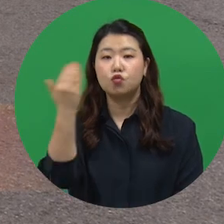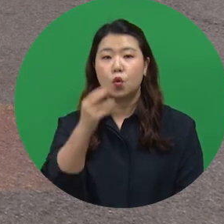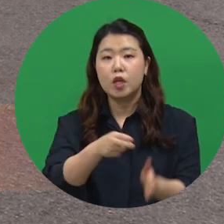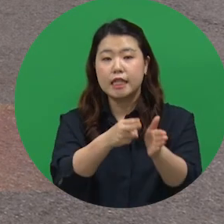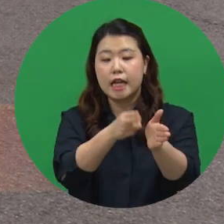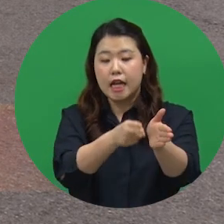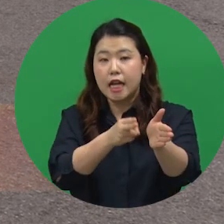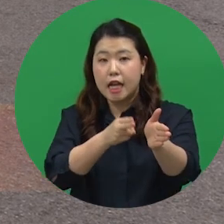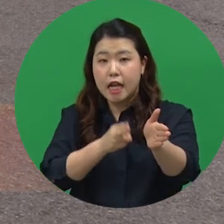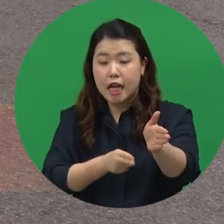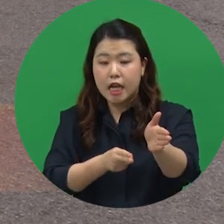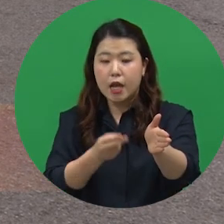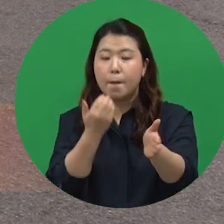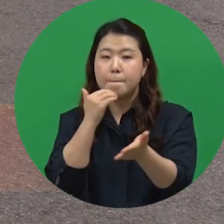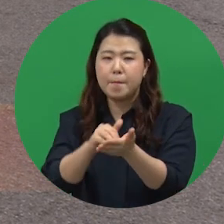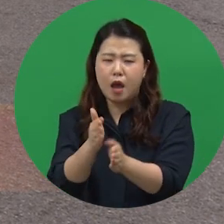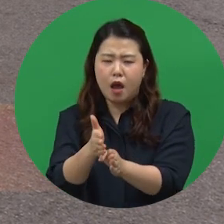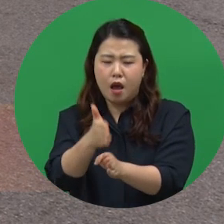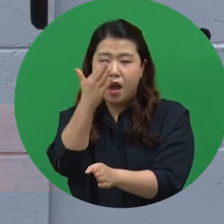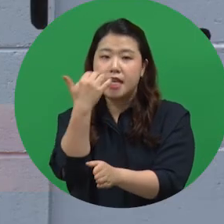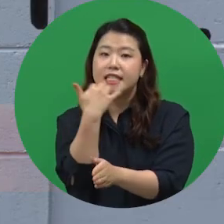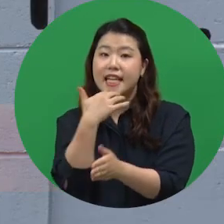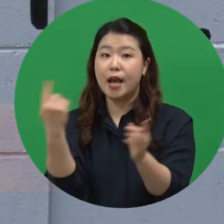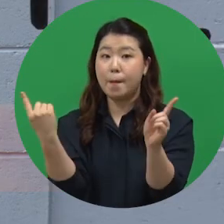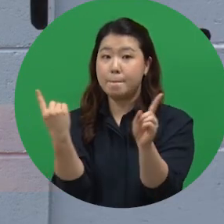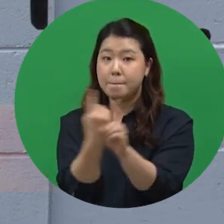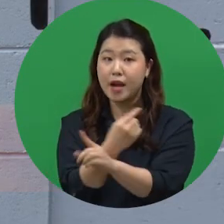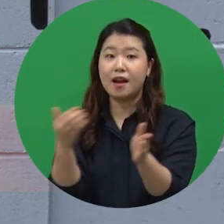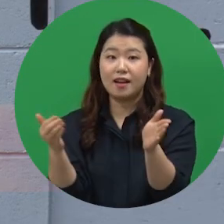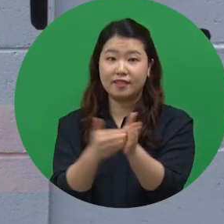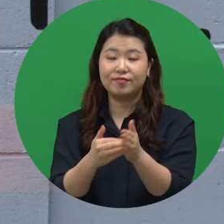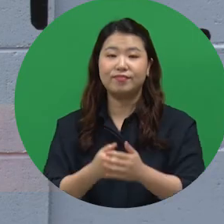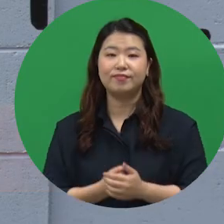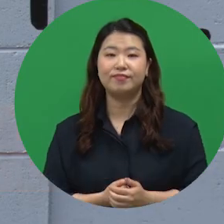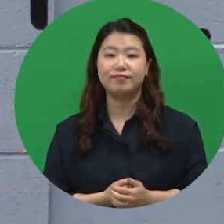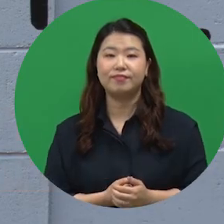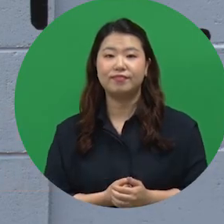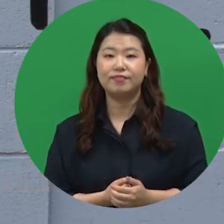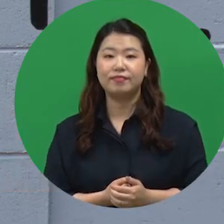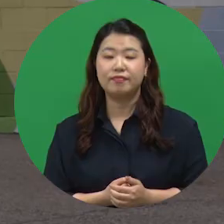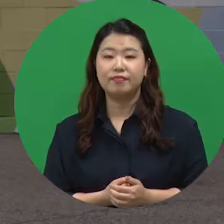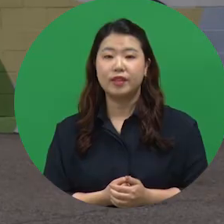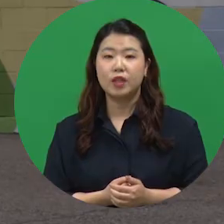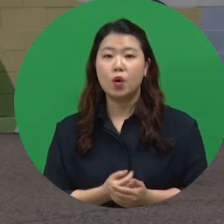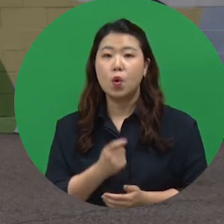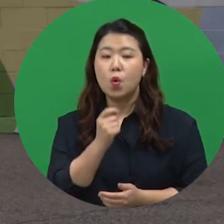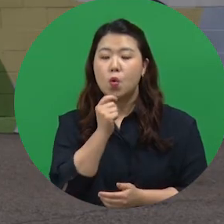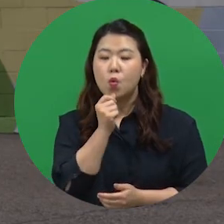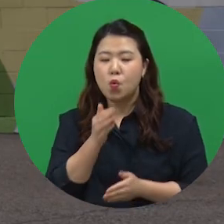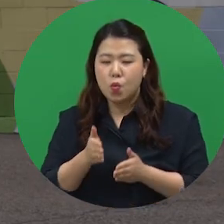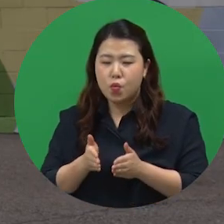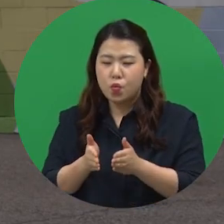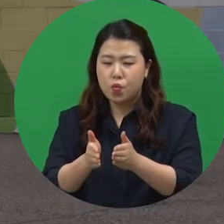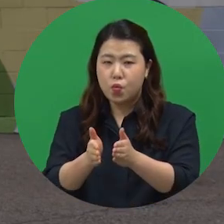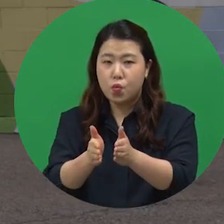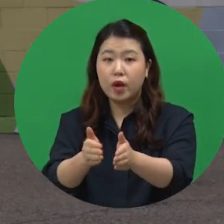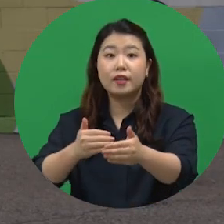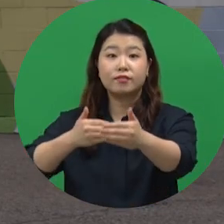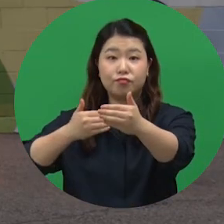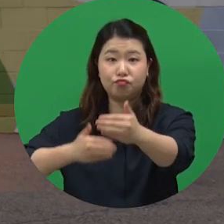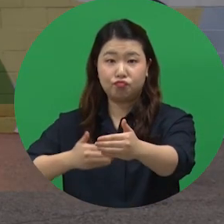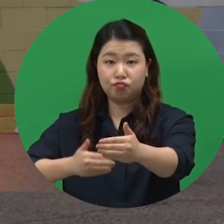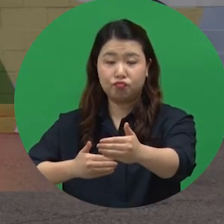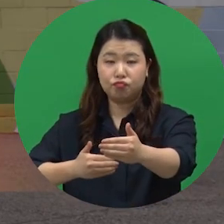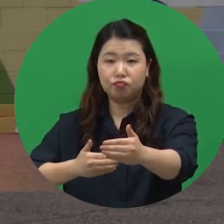구로 차량기지 담벽이 밝고 화사한 옷을 입고 새 단장을 마쳤습니다. 해당 구간은 구로 차량기지 남측